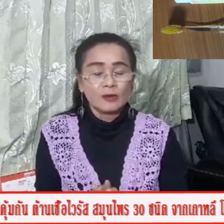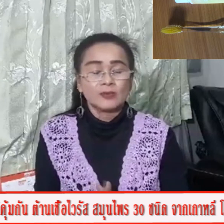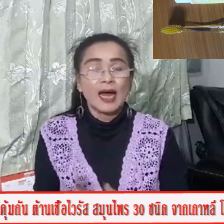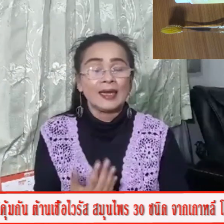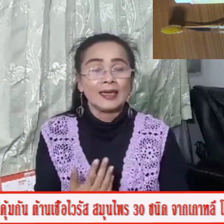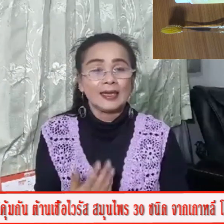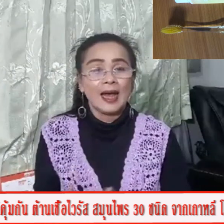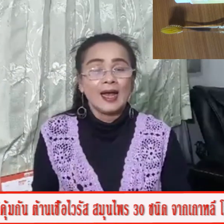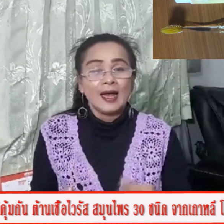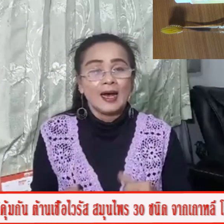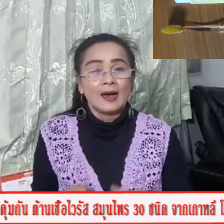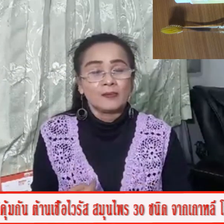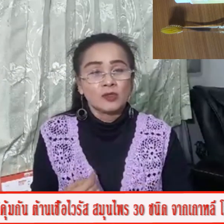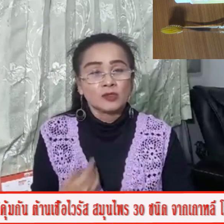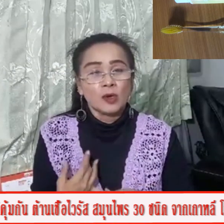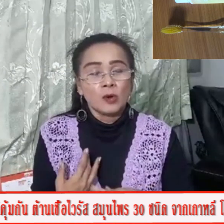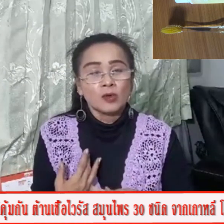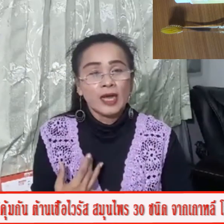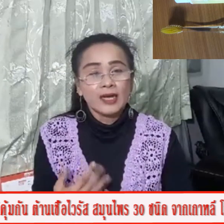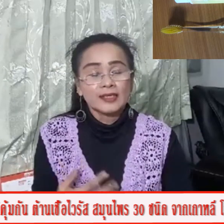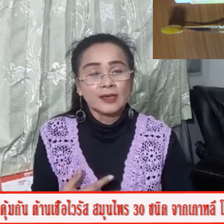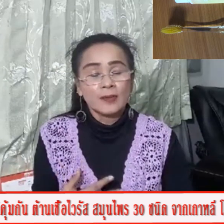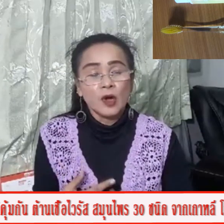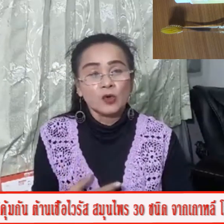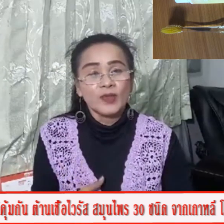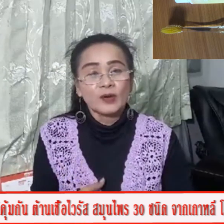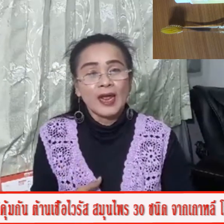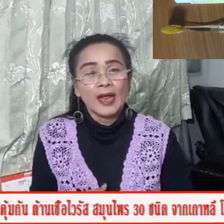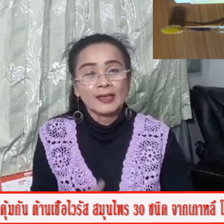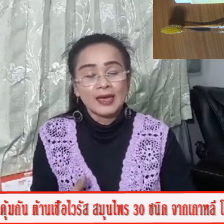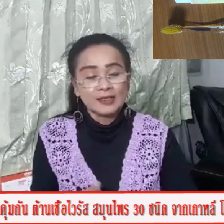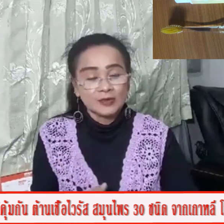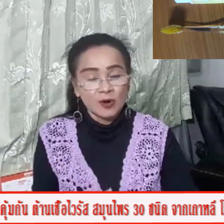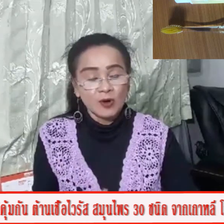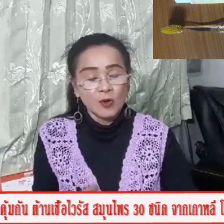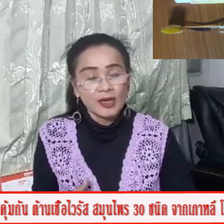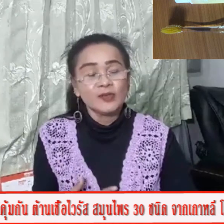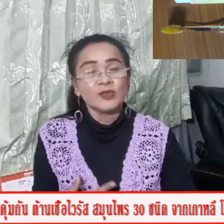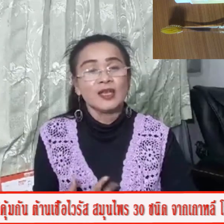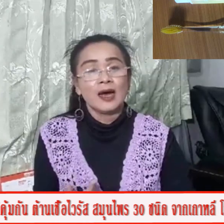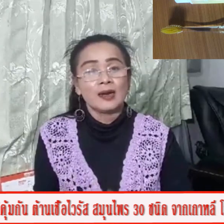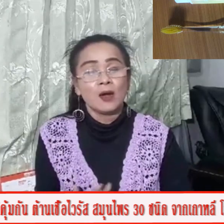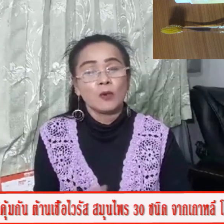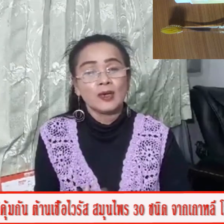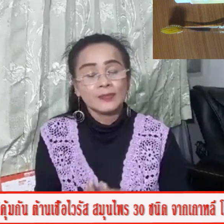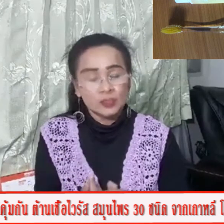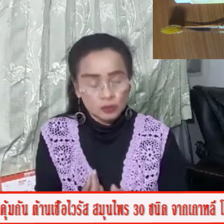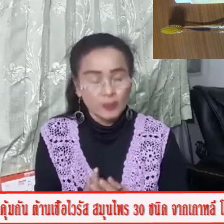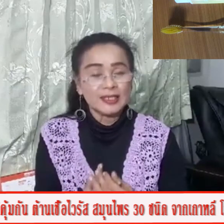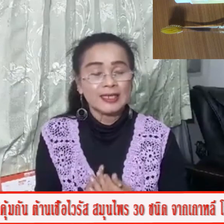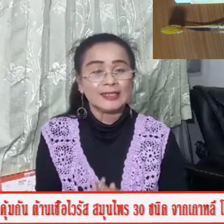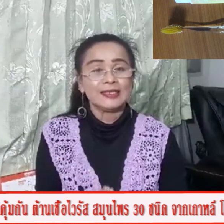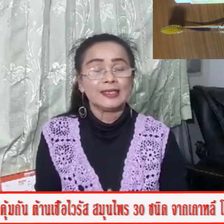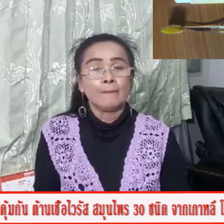สรีรวมไทยนะคะสสนกนะคะนางสาวธนพรถมดังแดงนะคะสสคนอยุธยาเราเพราะว่าท่านเป็นส